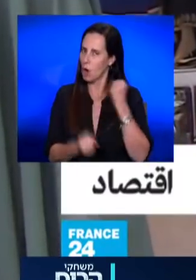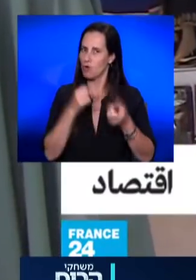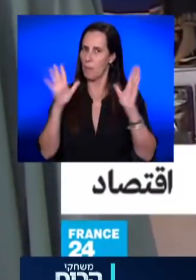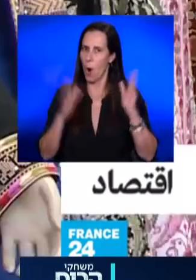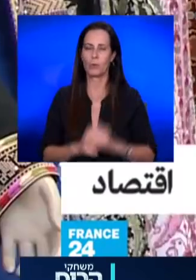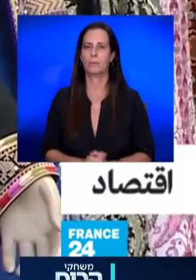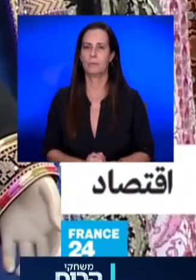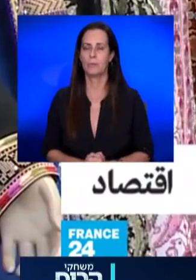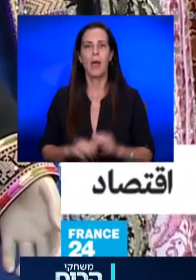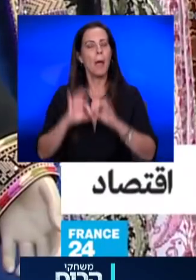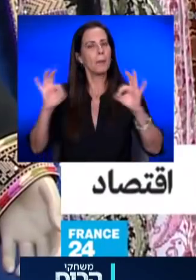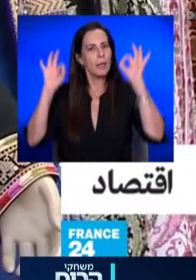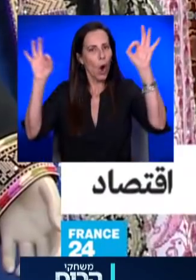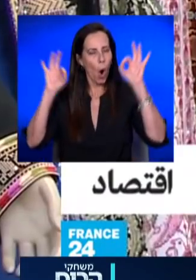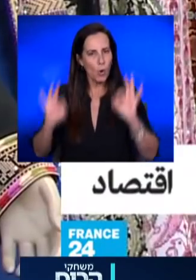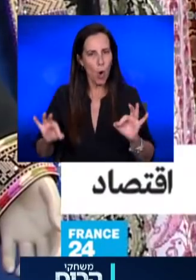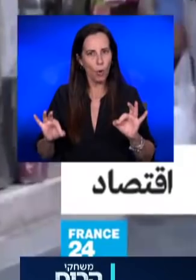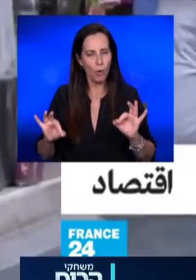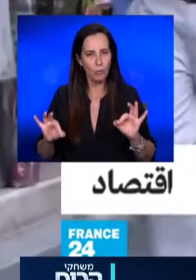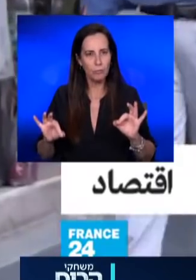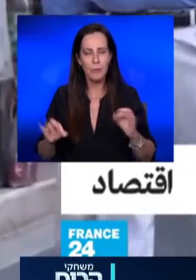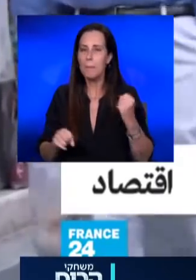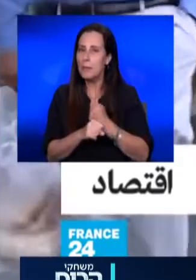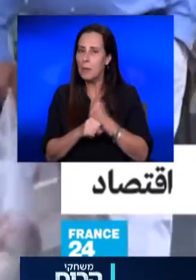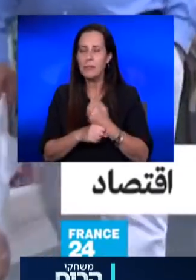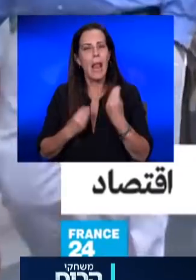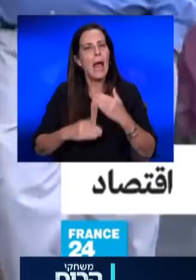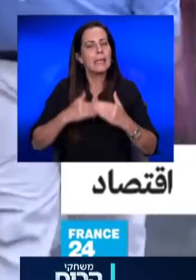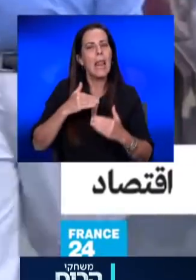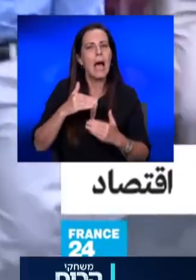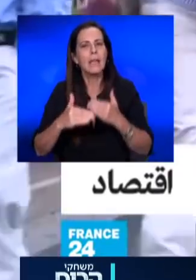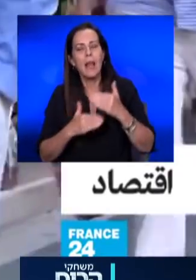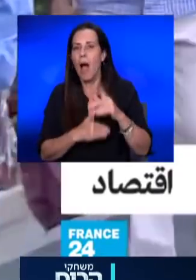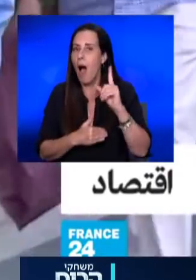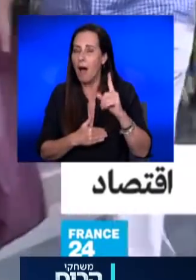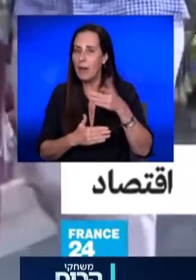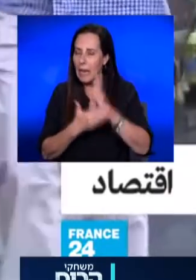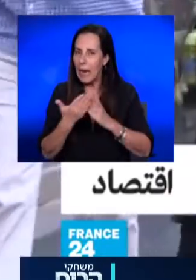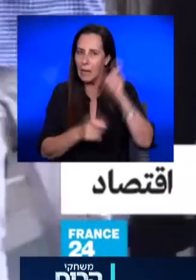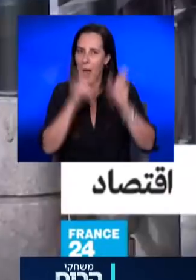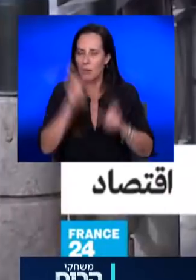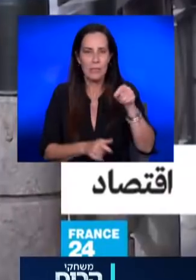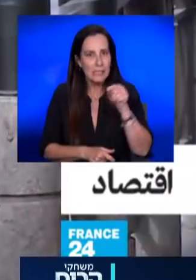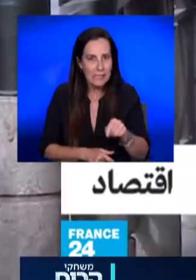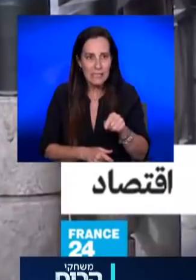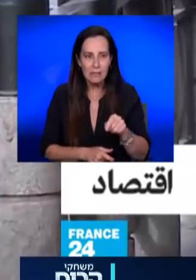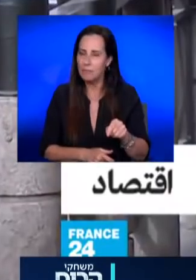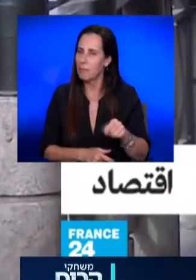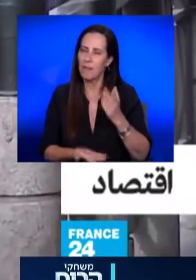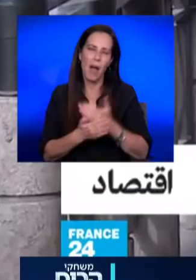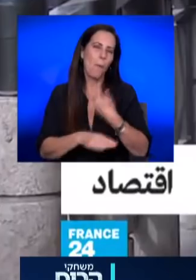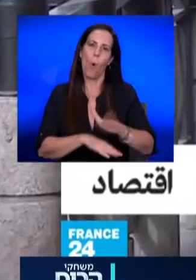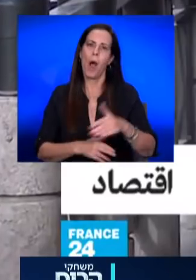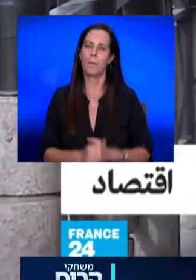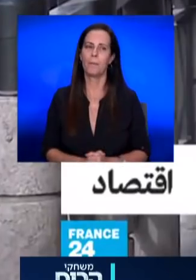במיוחד. פתיחת המשק המצופה כל כך מתבצעת באופן הדרגתי, אבל לכמה מהאזרחים זה כבר מאוחר